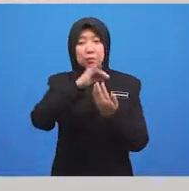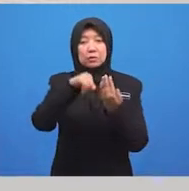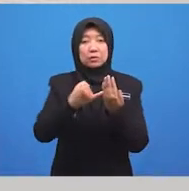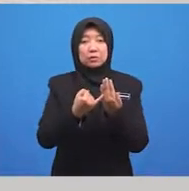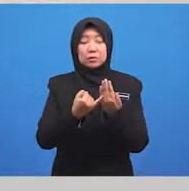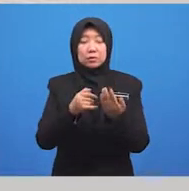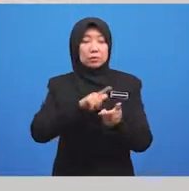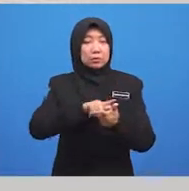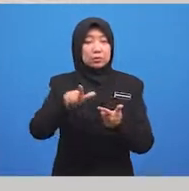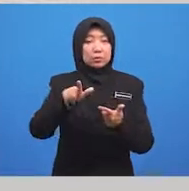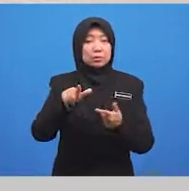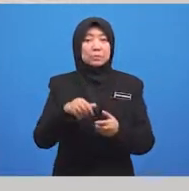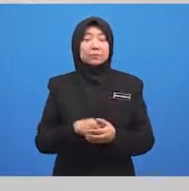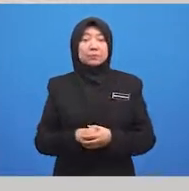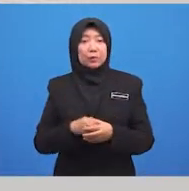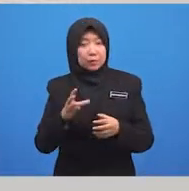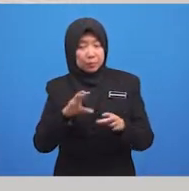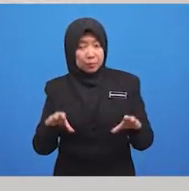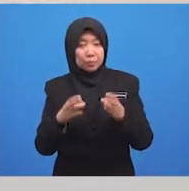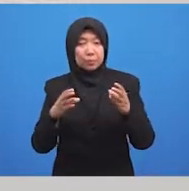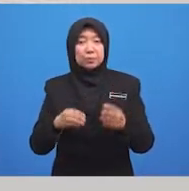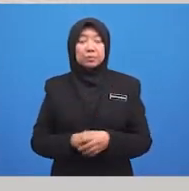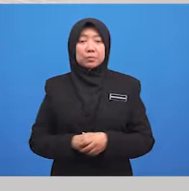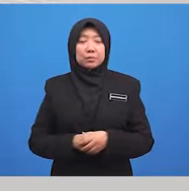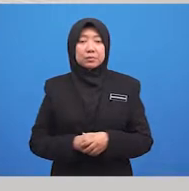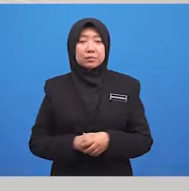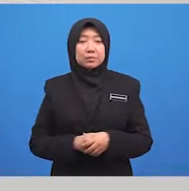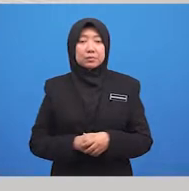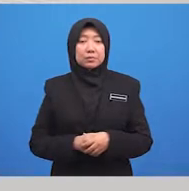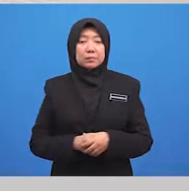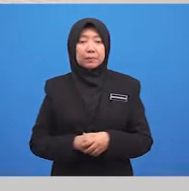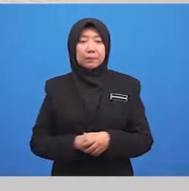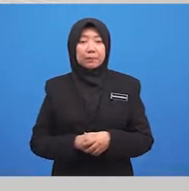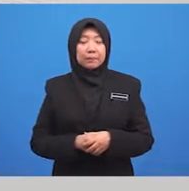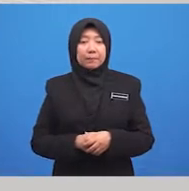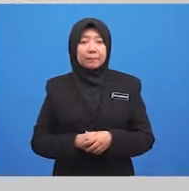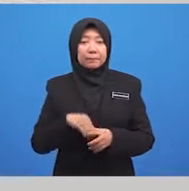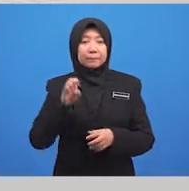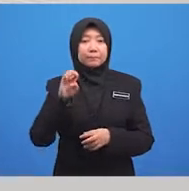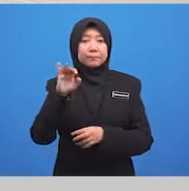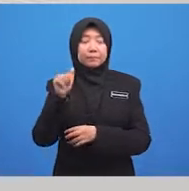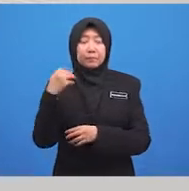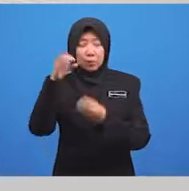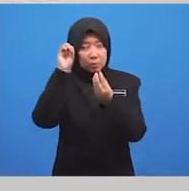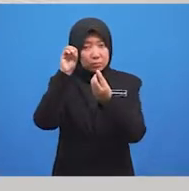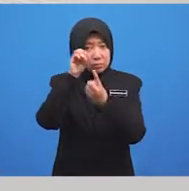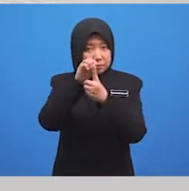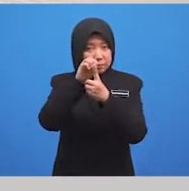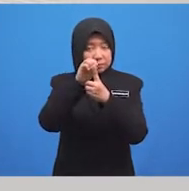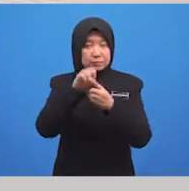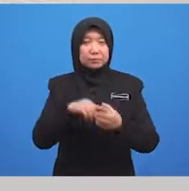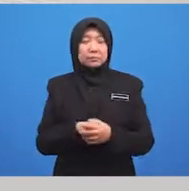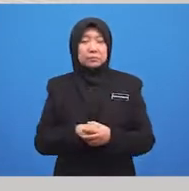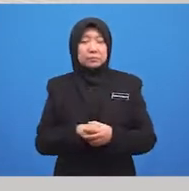tersebut diluluskan dan diimplementasi. EIA mempunyai beberapa objektif iaitu meramal